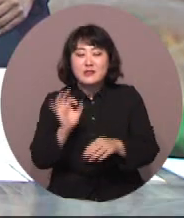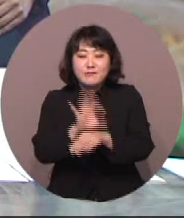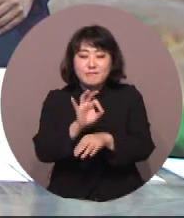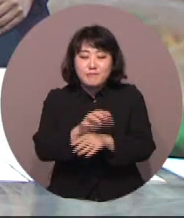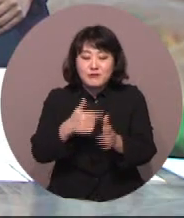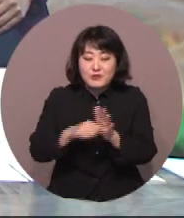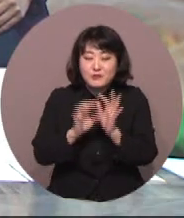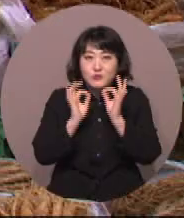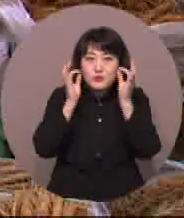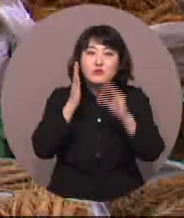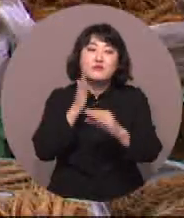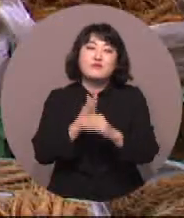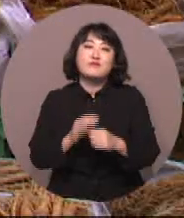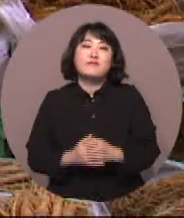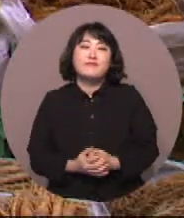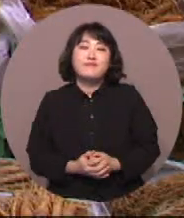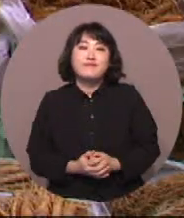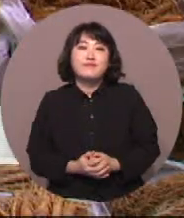입니다